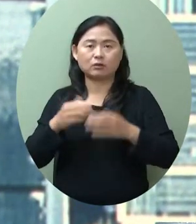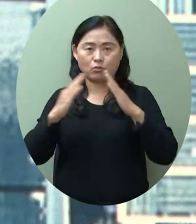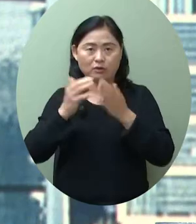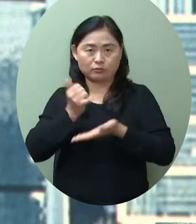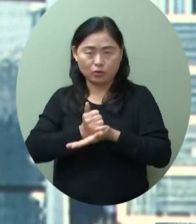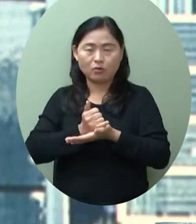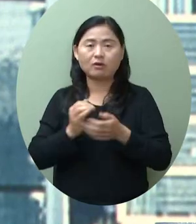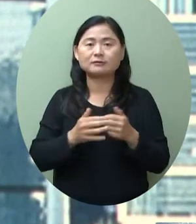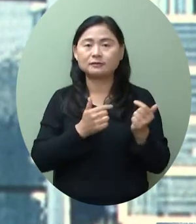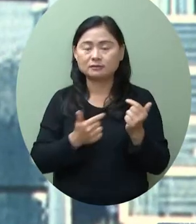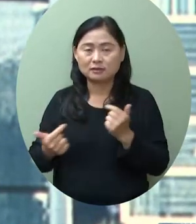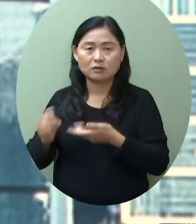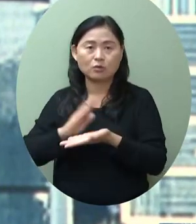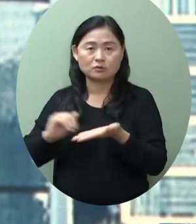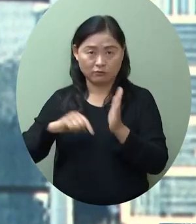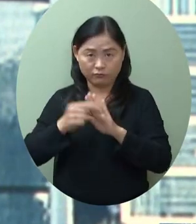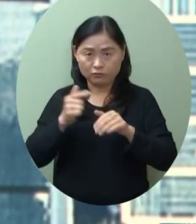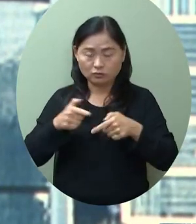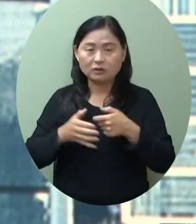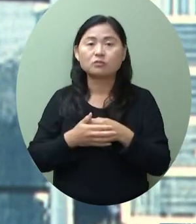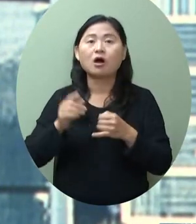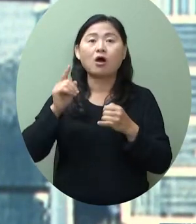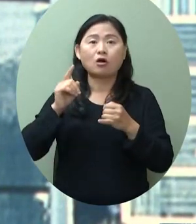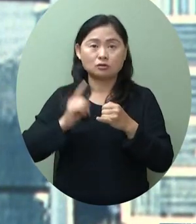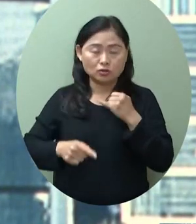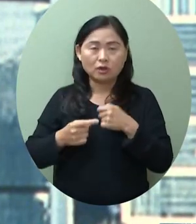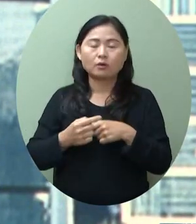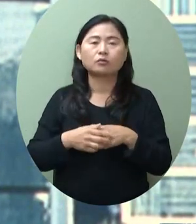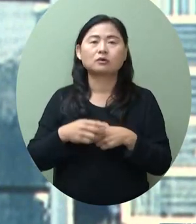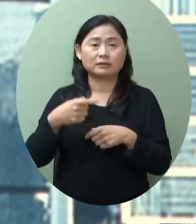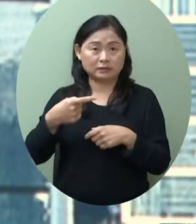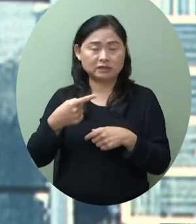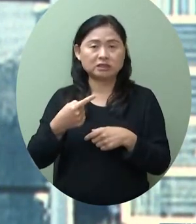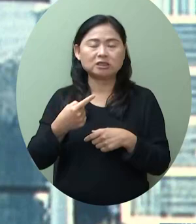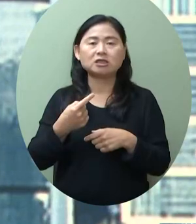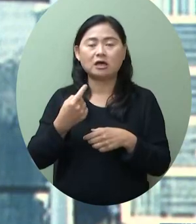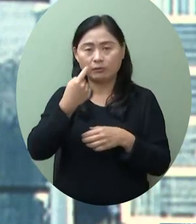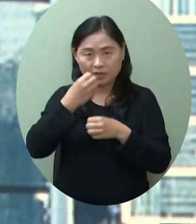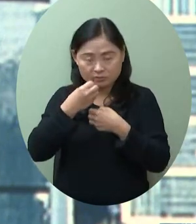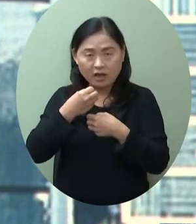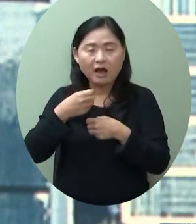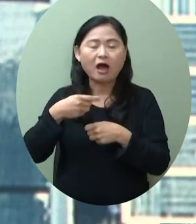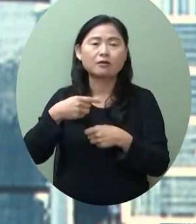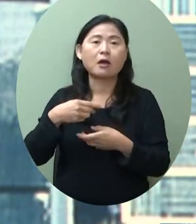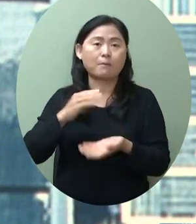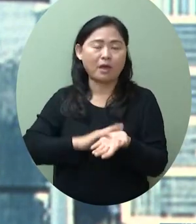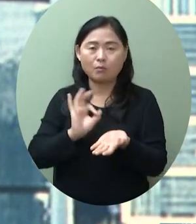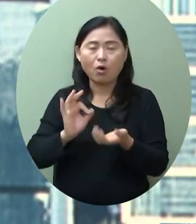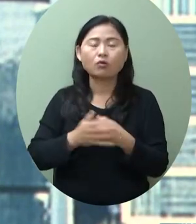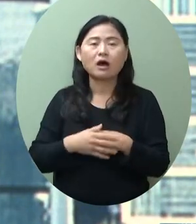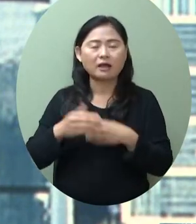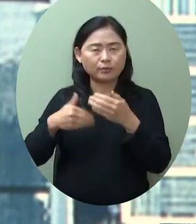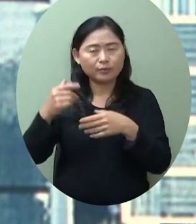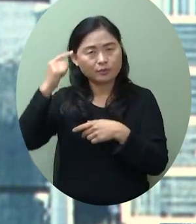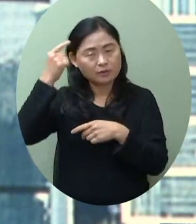成咗衛生防護中心要求嘅最後一次檢測係陰性，最後一次檢測咧就係第19天，咁咧就應該係